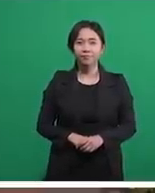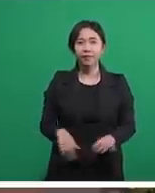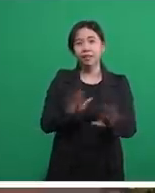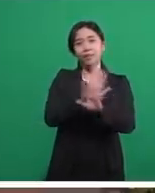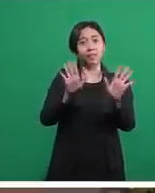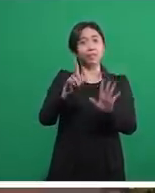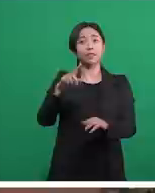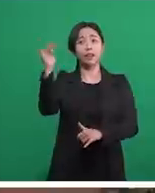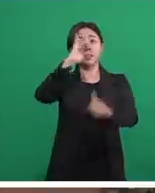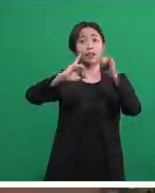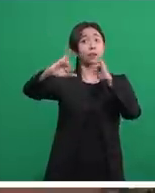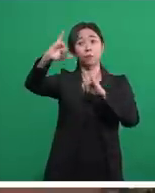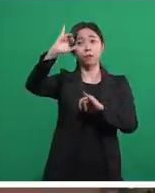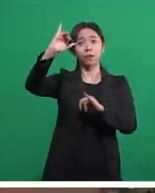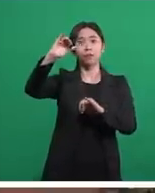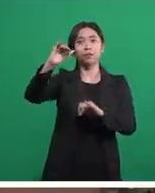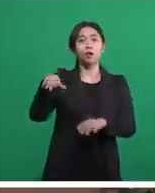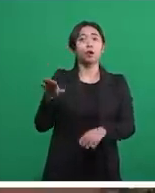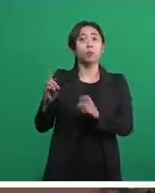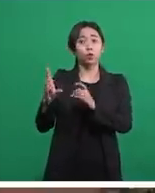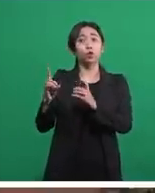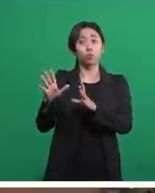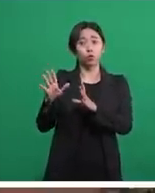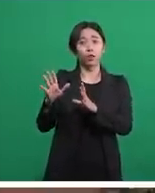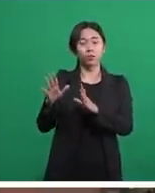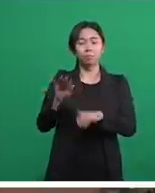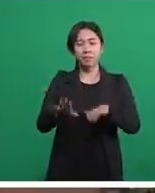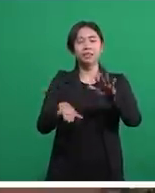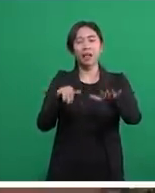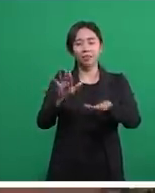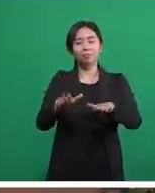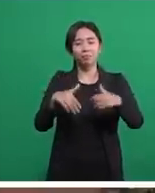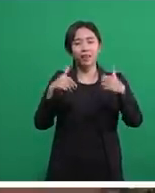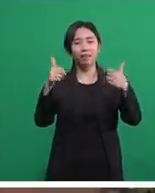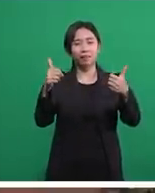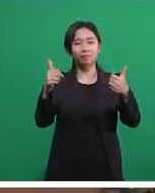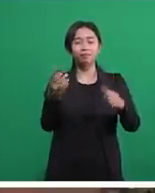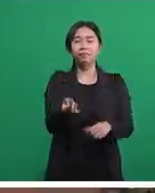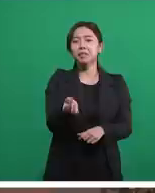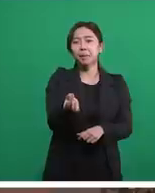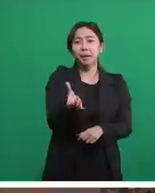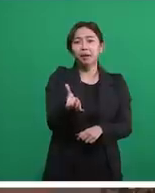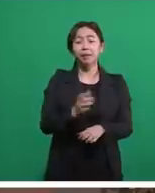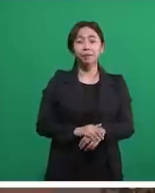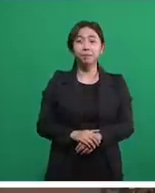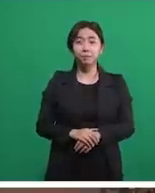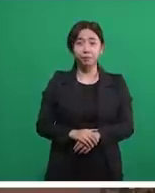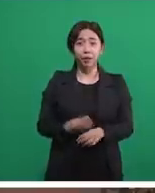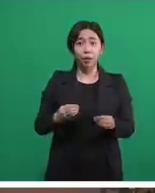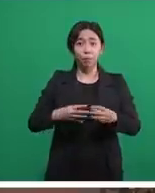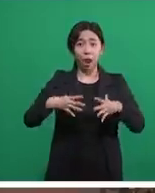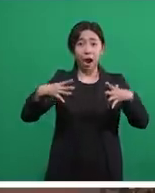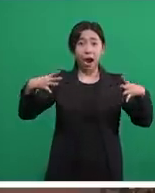Tidak selamanya murid Kristus akan melewati jalan hidup yang enak dan mudah. Ada